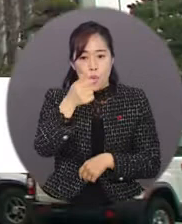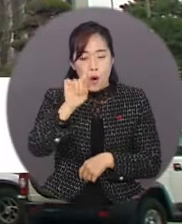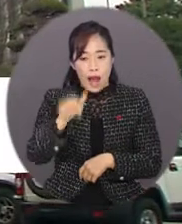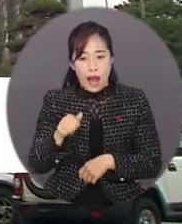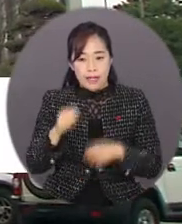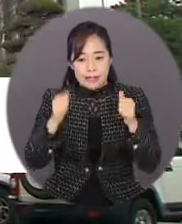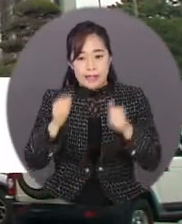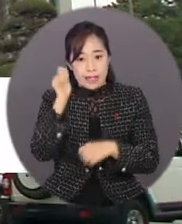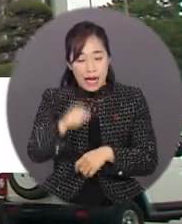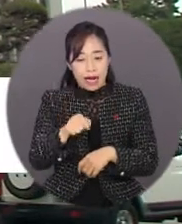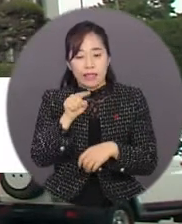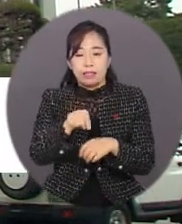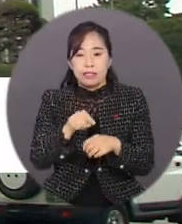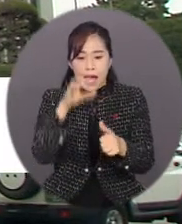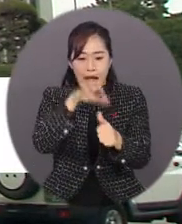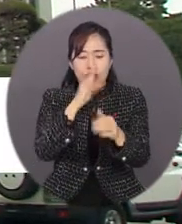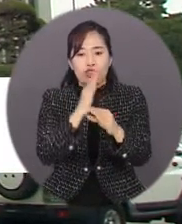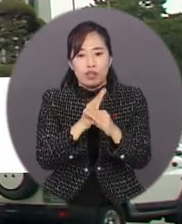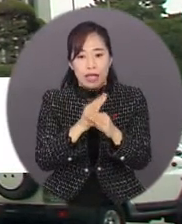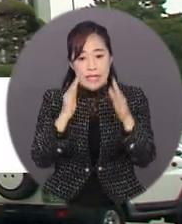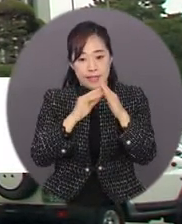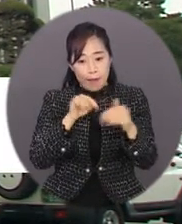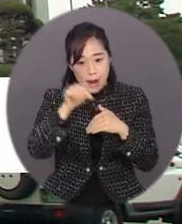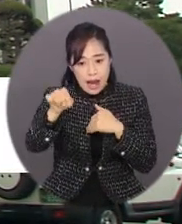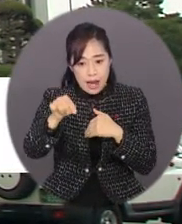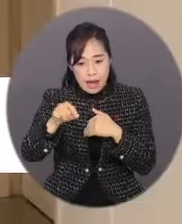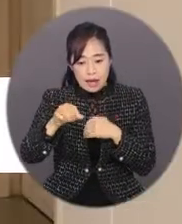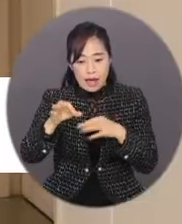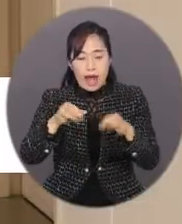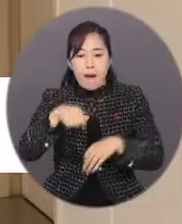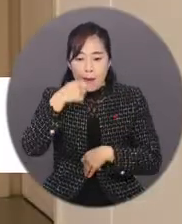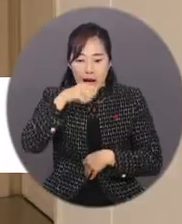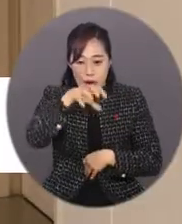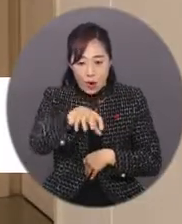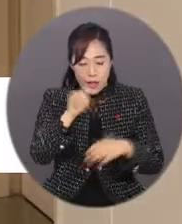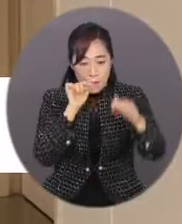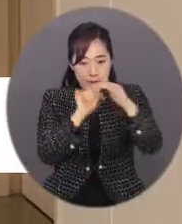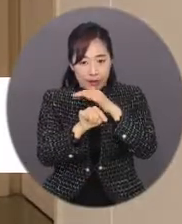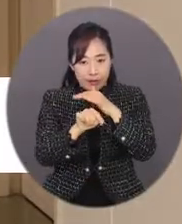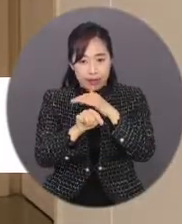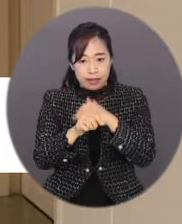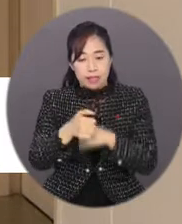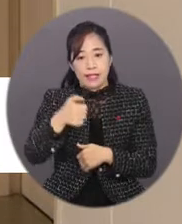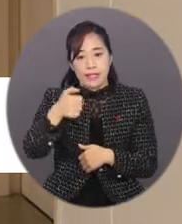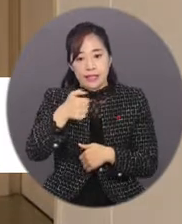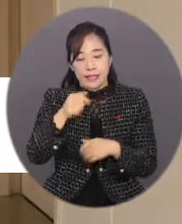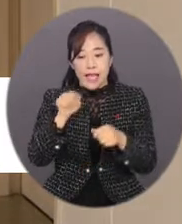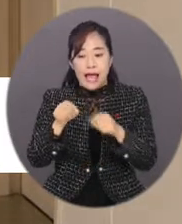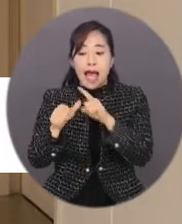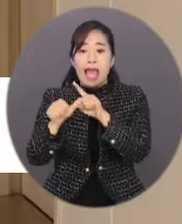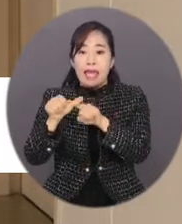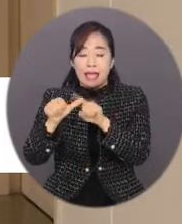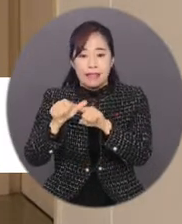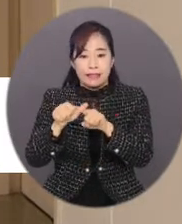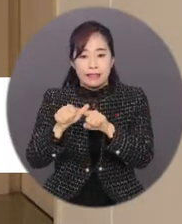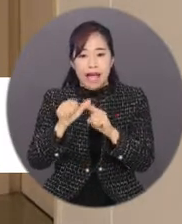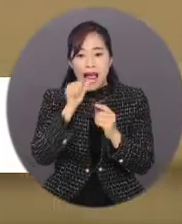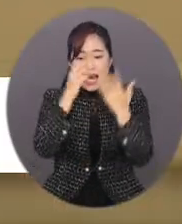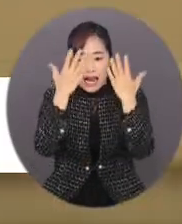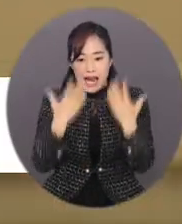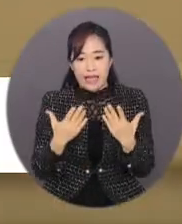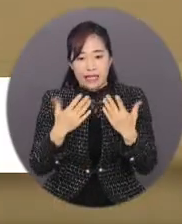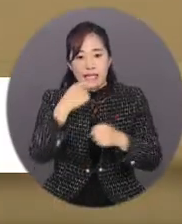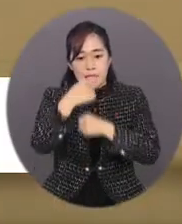지난 8월 자가격리 기간 중에 집을 벗어나 식당을 방문한 혐의로 기소된 50살 A모 씨에게 징역 4월의